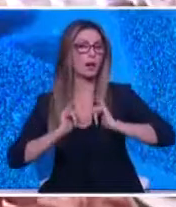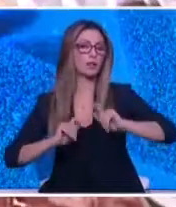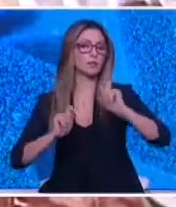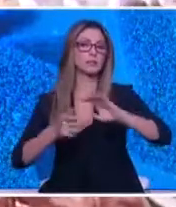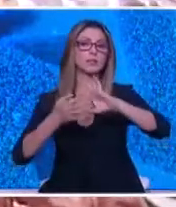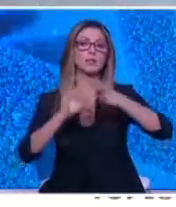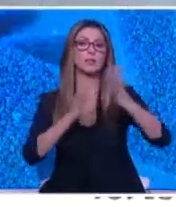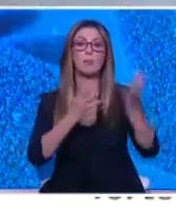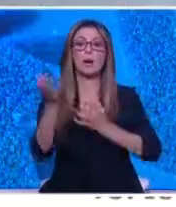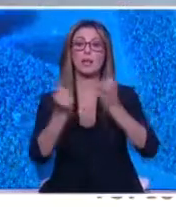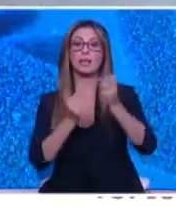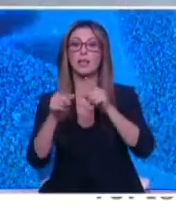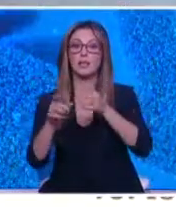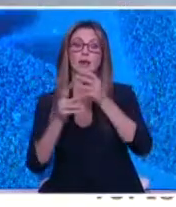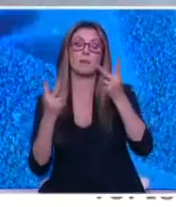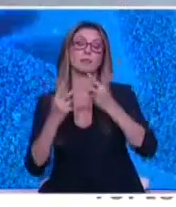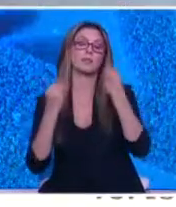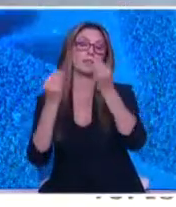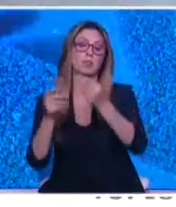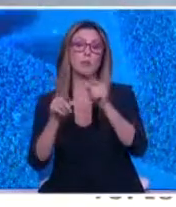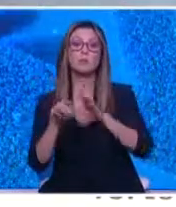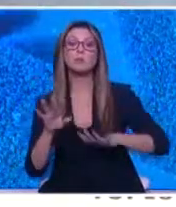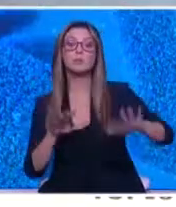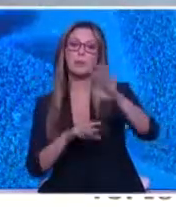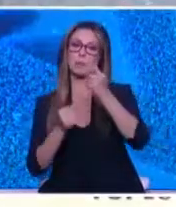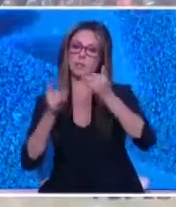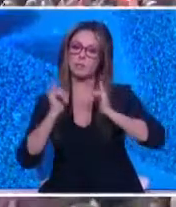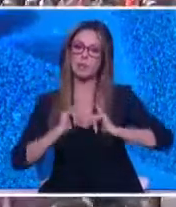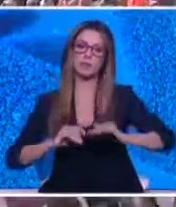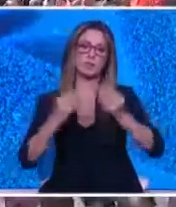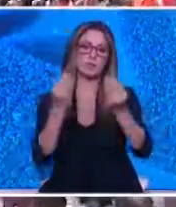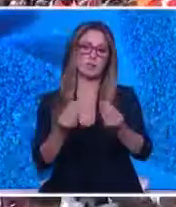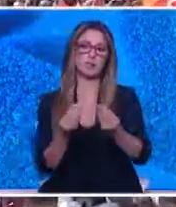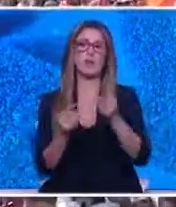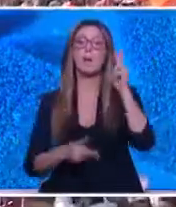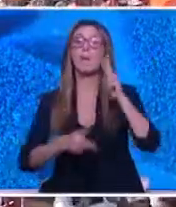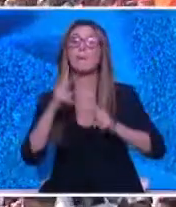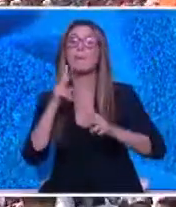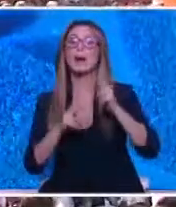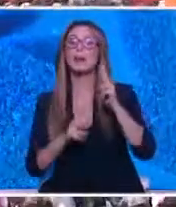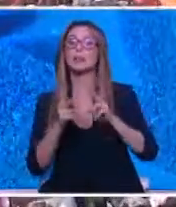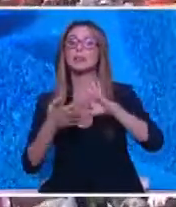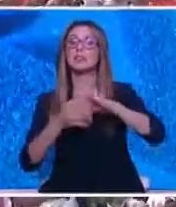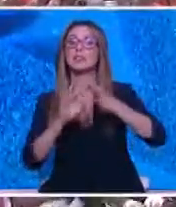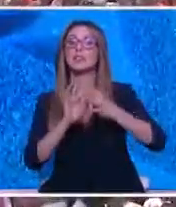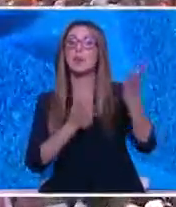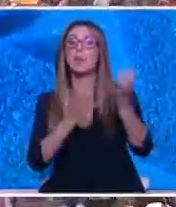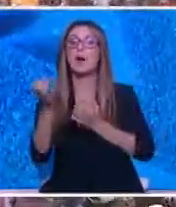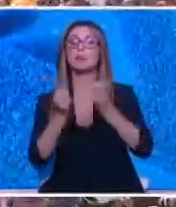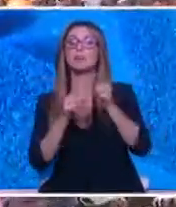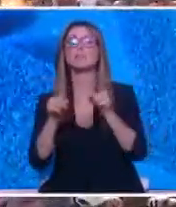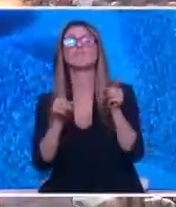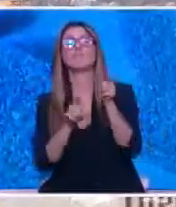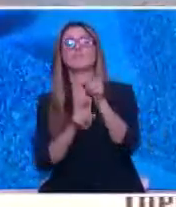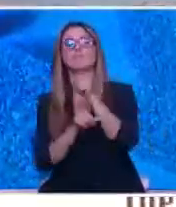Zincir marketlere de mesaj verdi. Piyasaları böylece daha da rahatlatacağız. Bazı zincir marketler